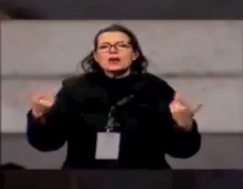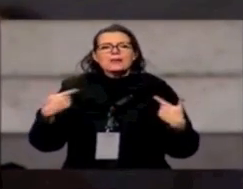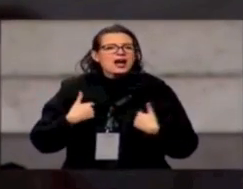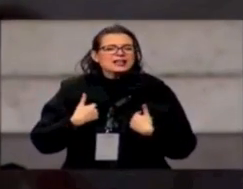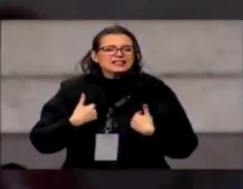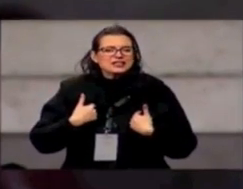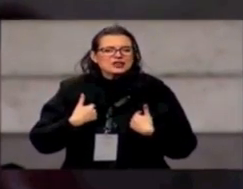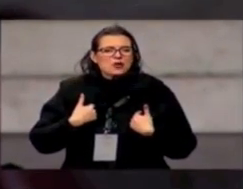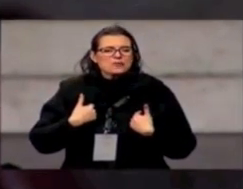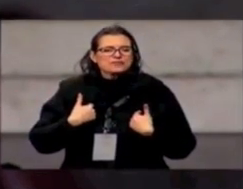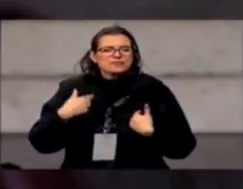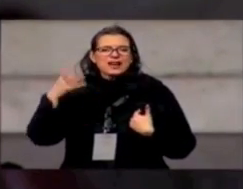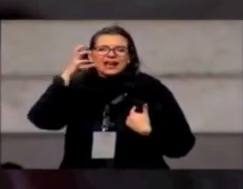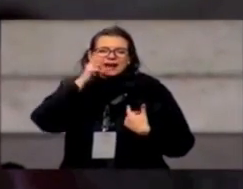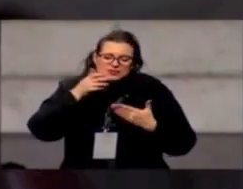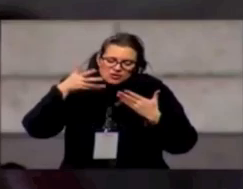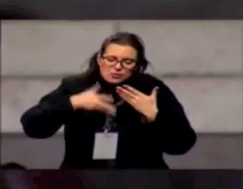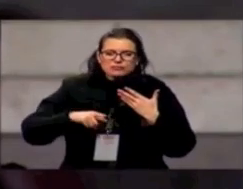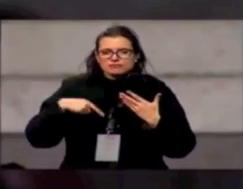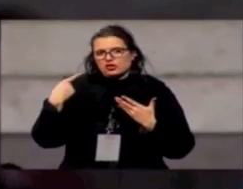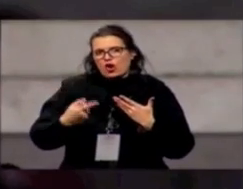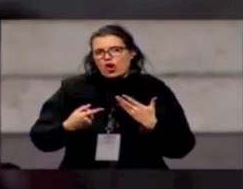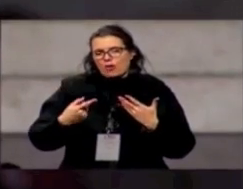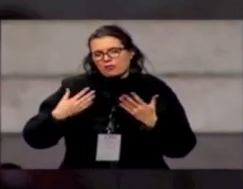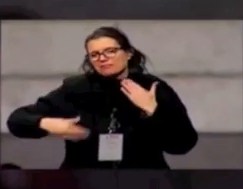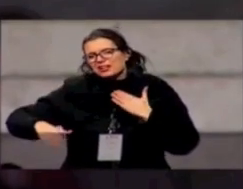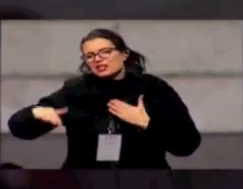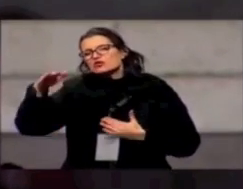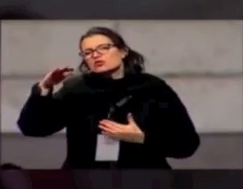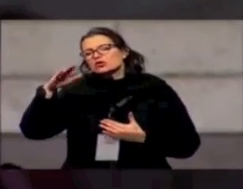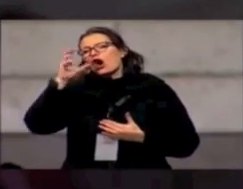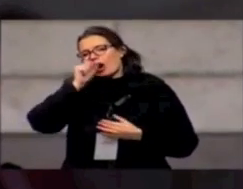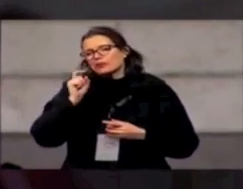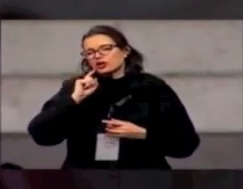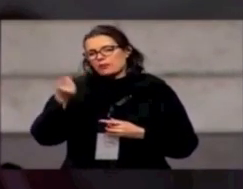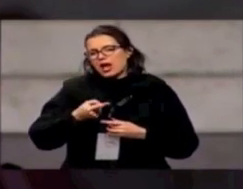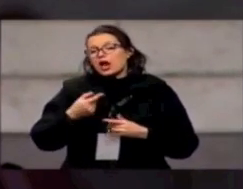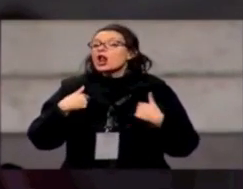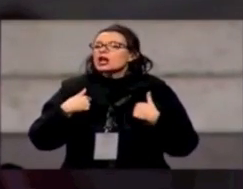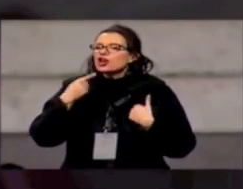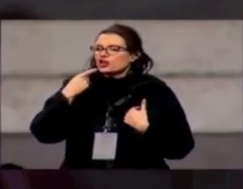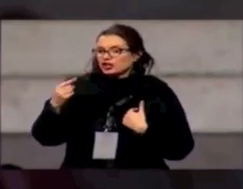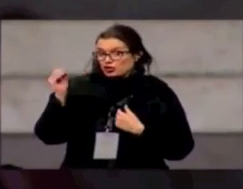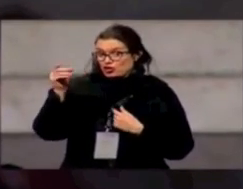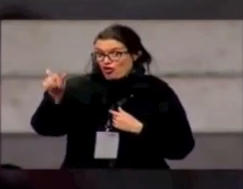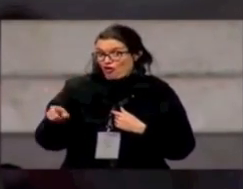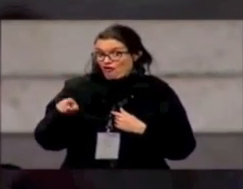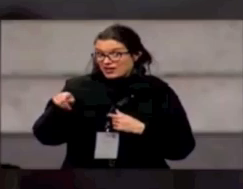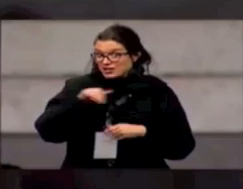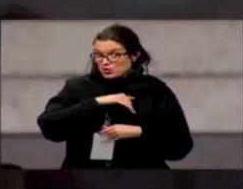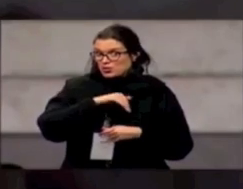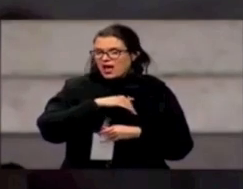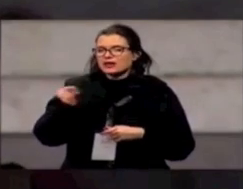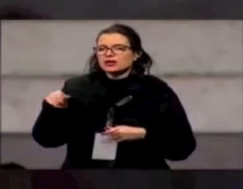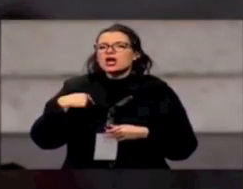Sempre più profondamente col tempo e mi sono sentita dire a questo ragazzo che Libertà